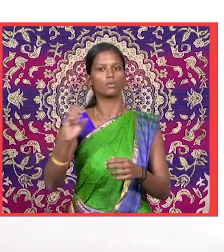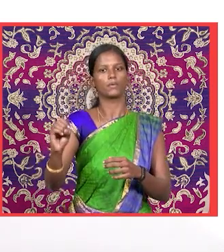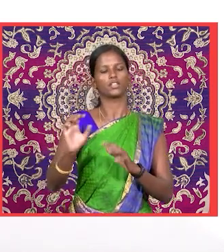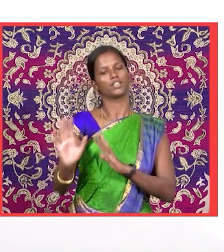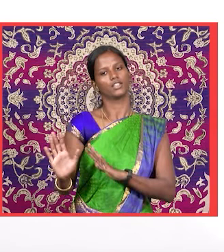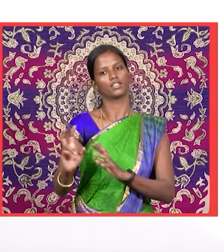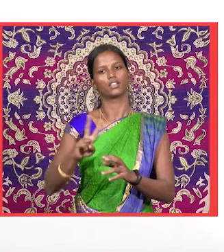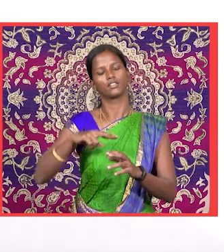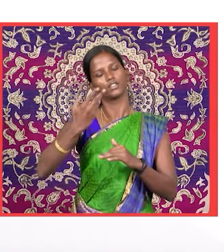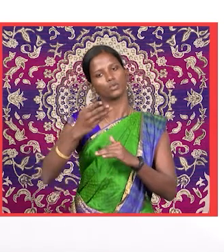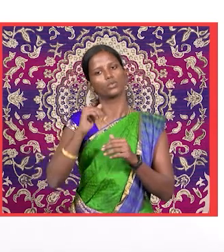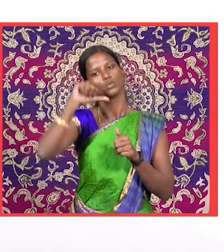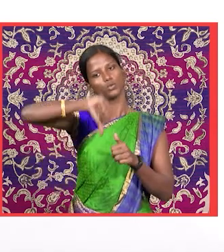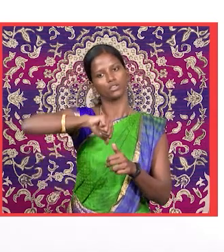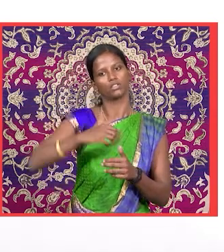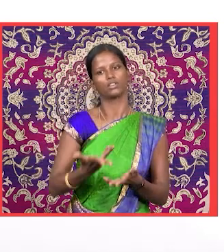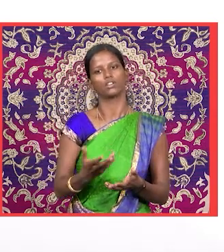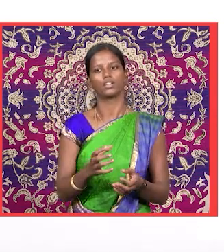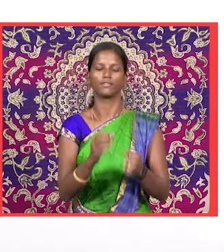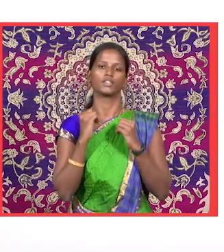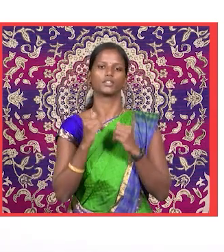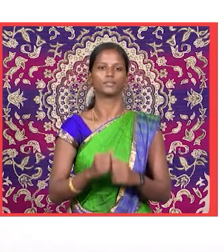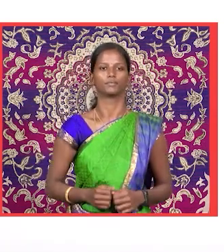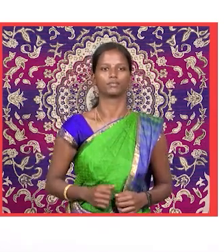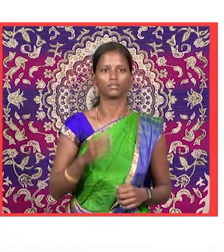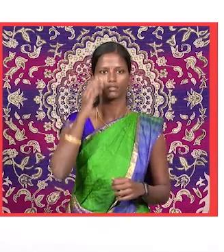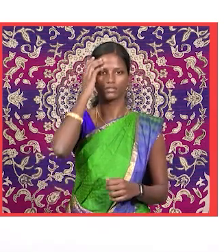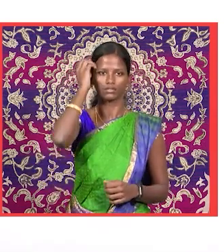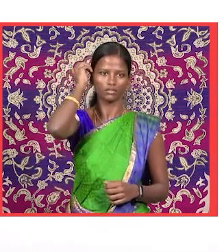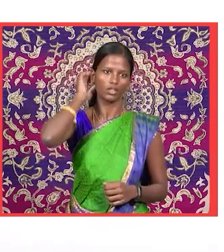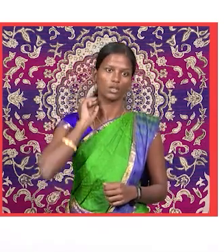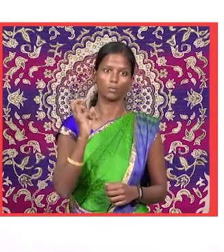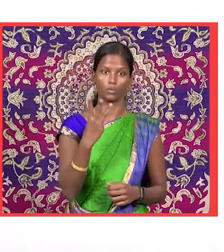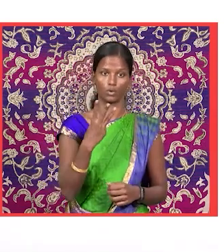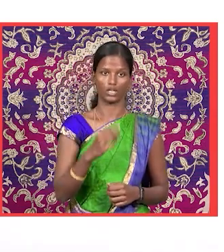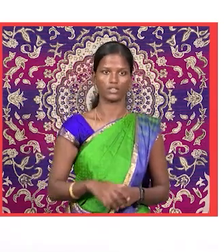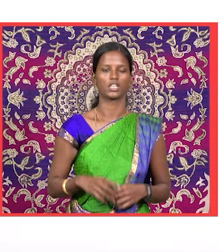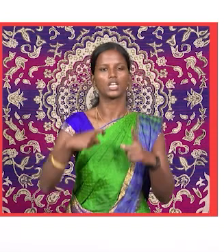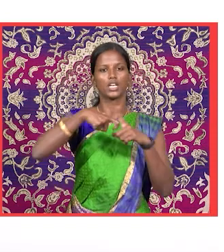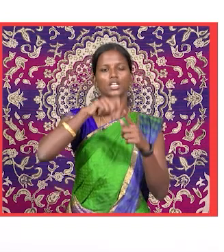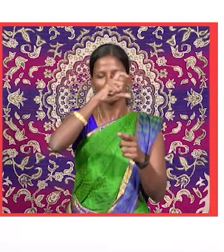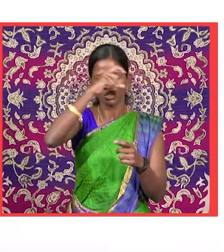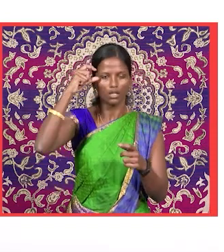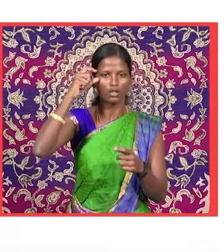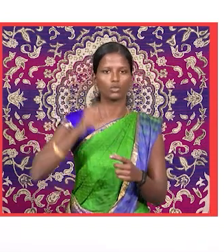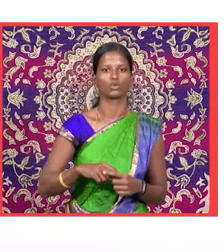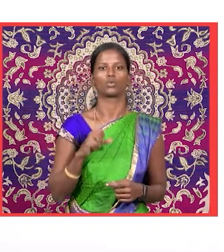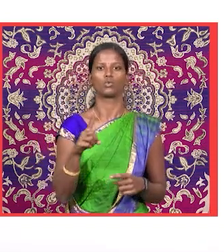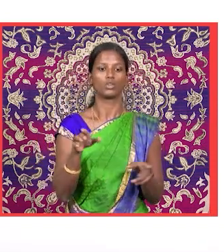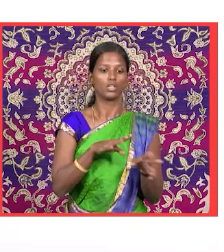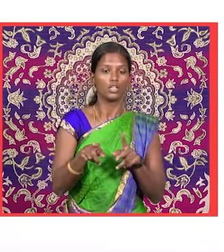வந்துடும்? 50% தண்ணி தொட்டி வந்துடும். மூன்றாவது கணக்கு, கருண் என்பவர்